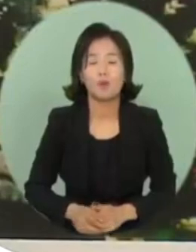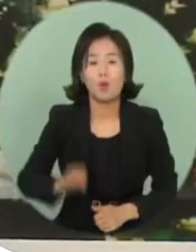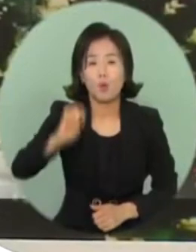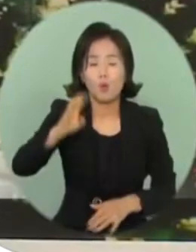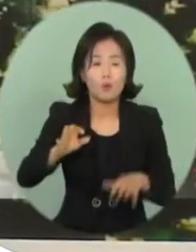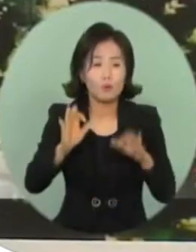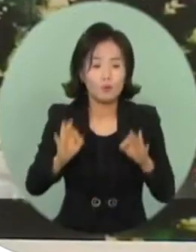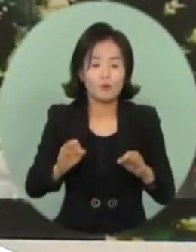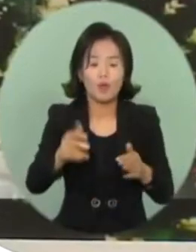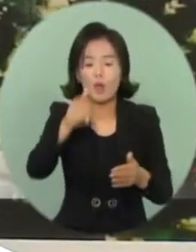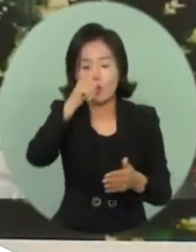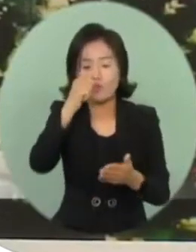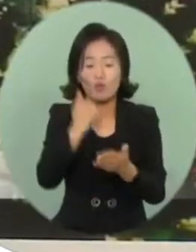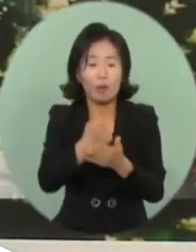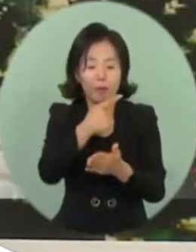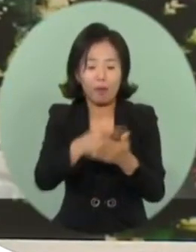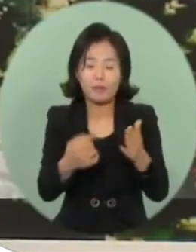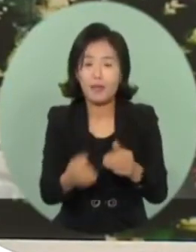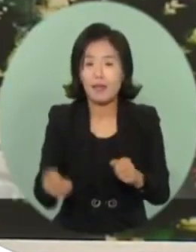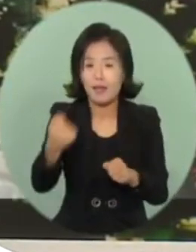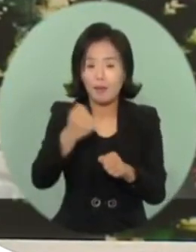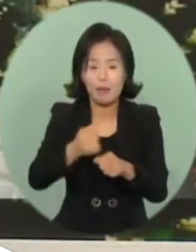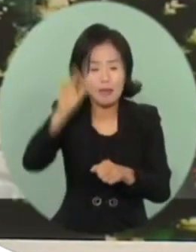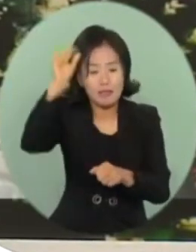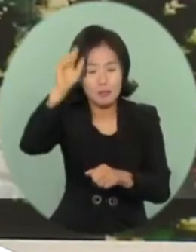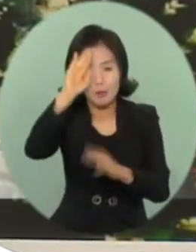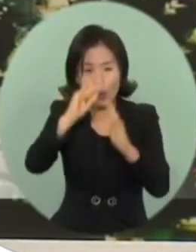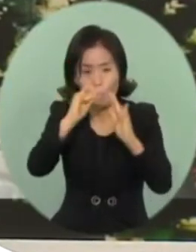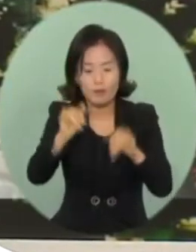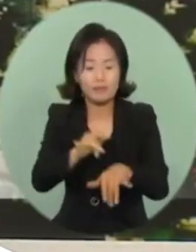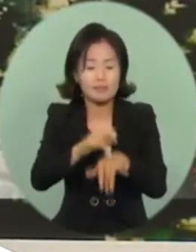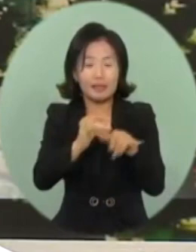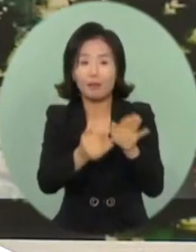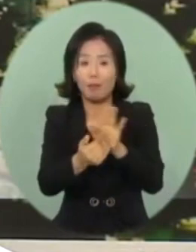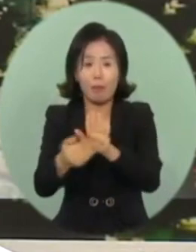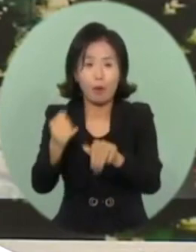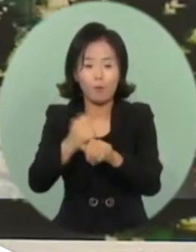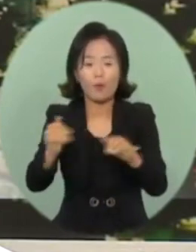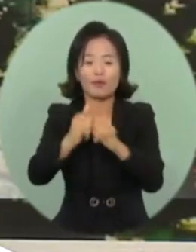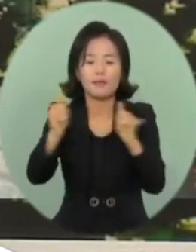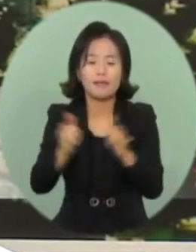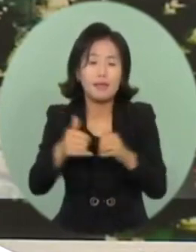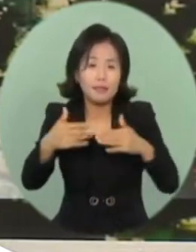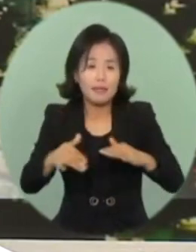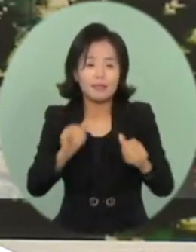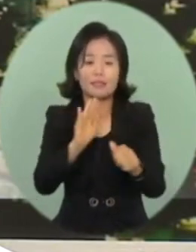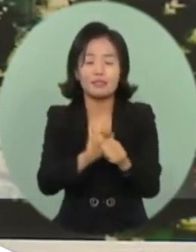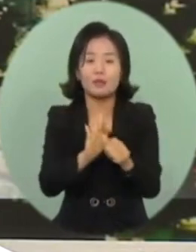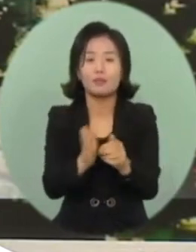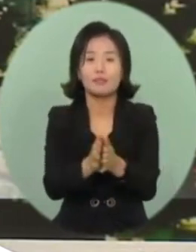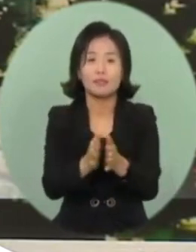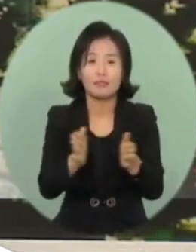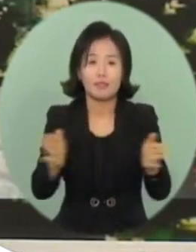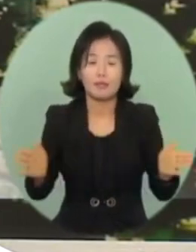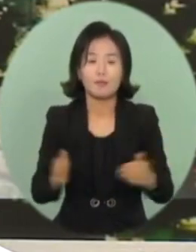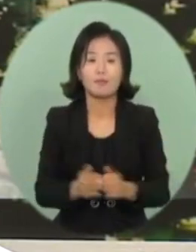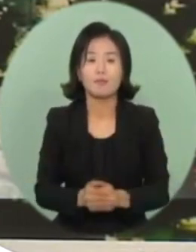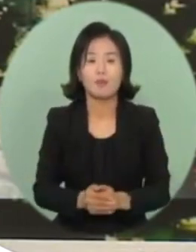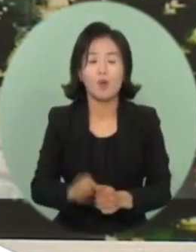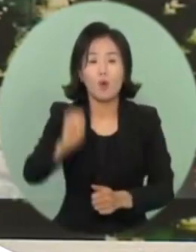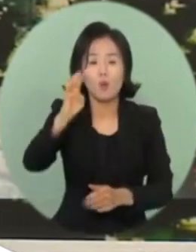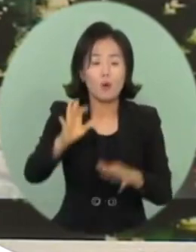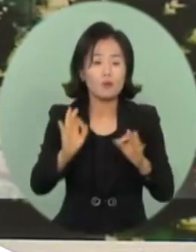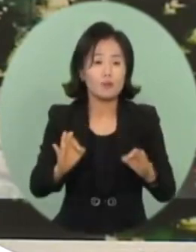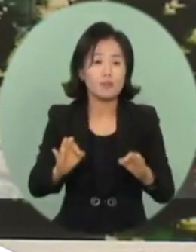광주은행이 범죄 피해자의 회복과 치매 환자 실종 예방 등 사회적 약자 지원에 나섰습니다